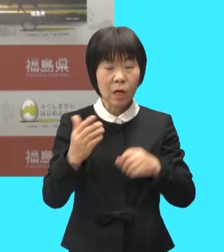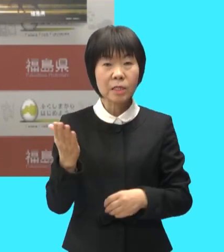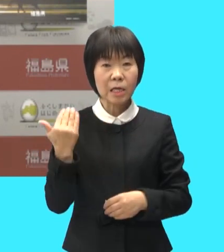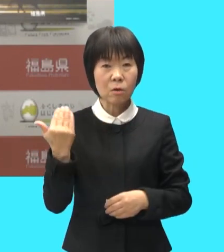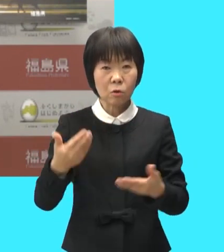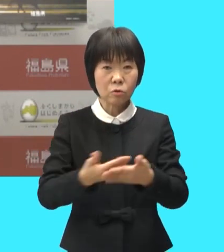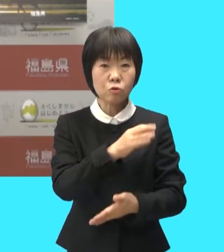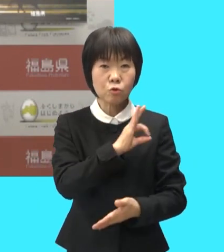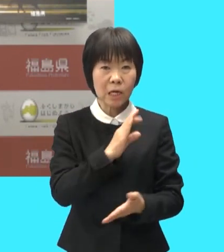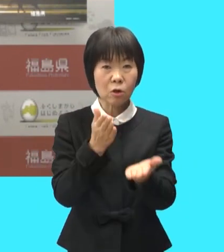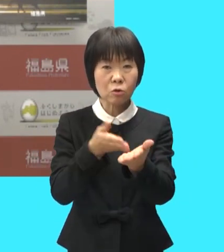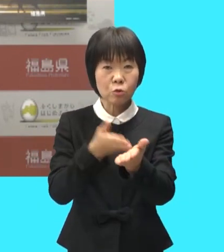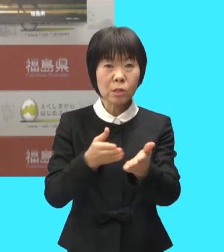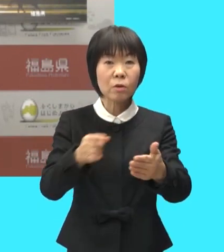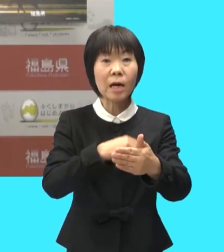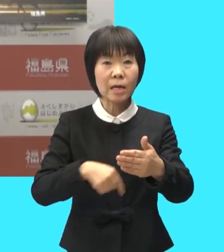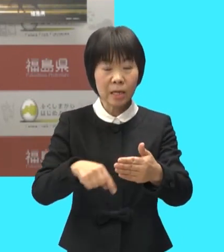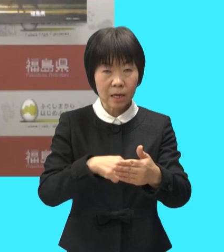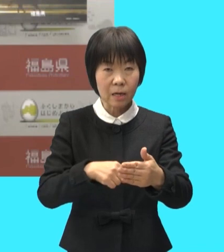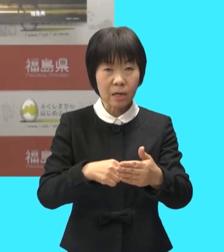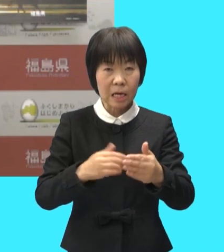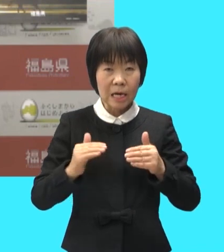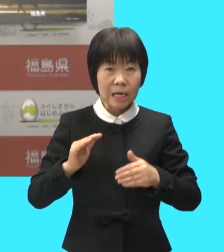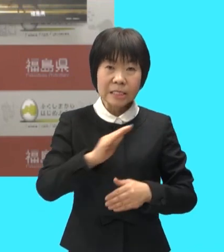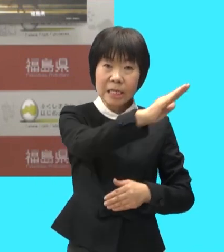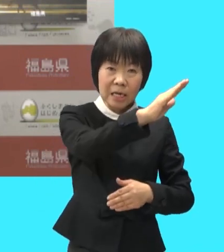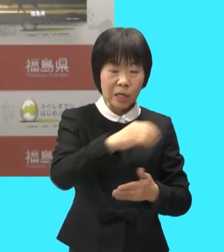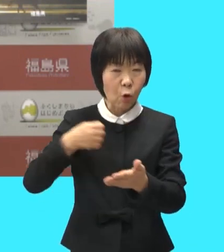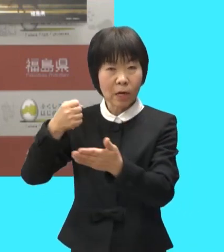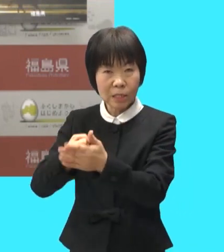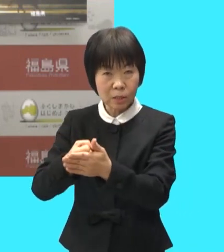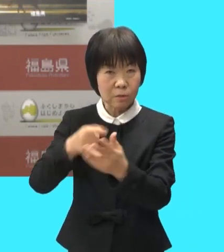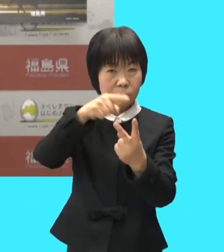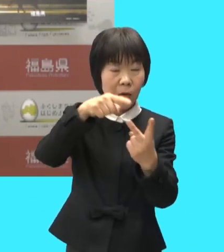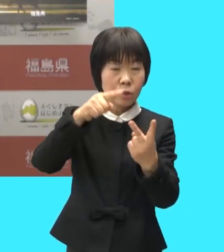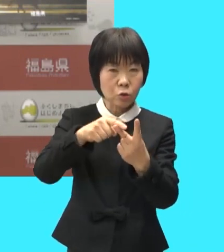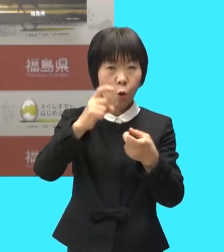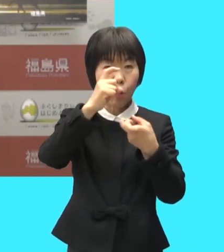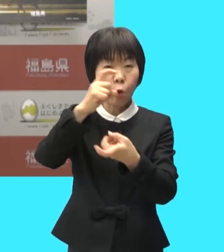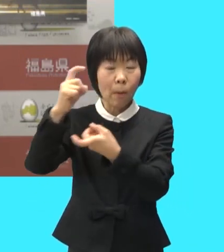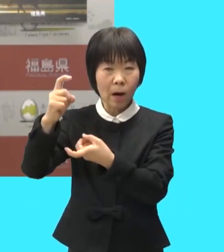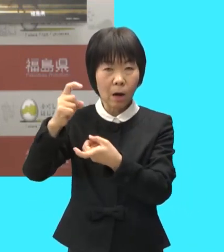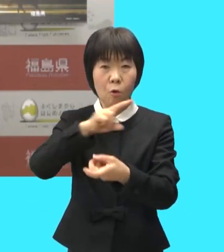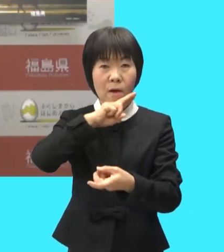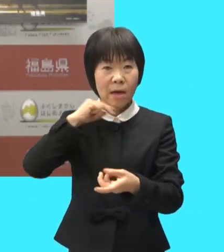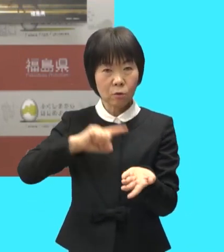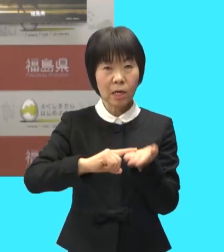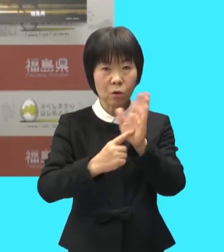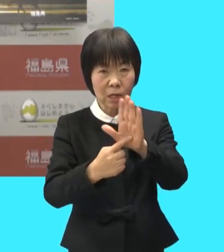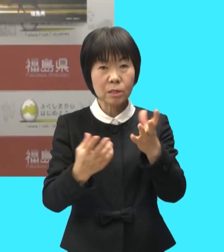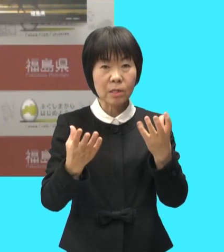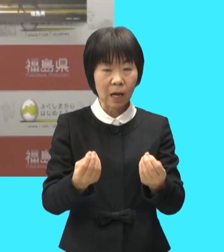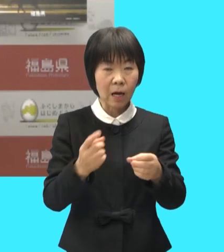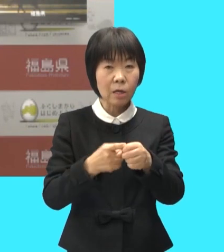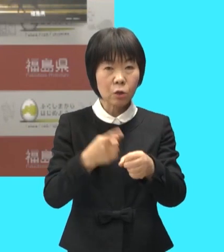ど職員への訓示において進化と決意という言葉をそれぞれ英語で表現しました。昨